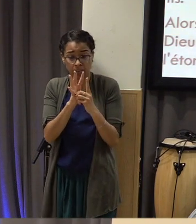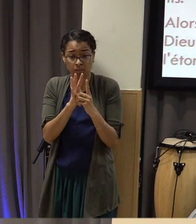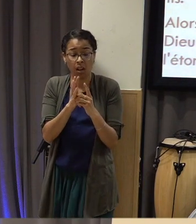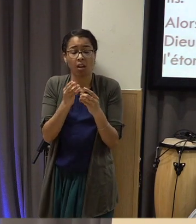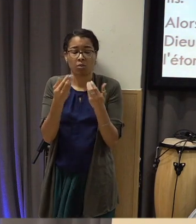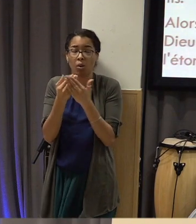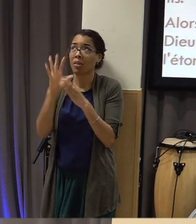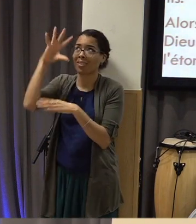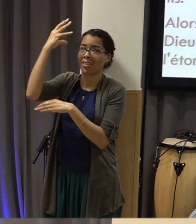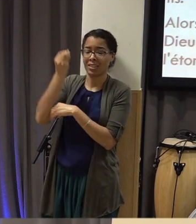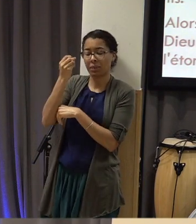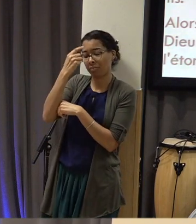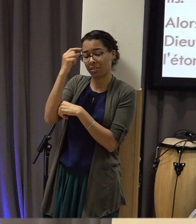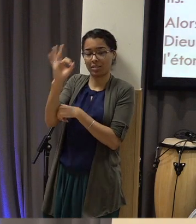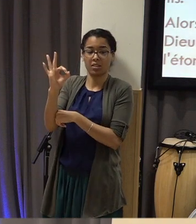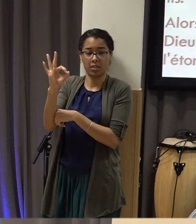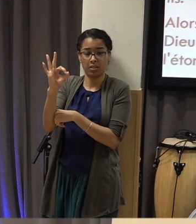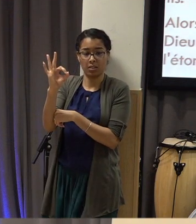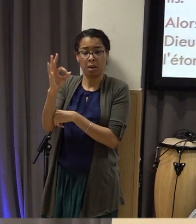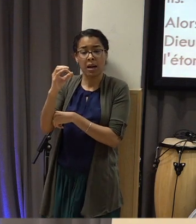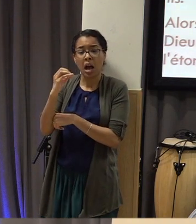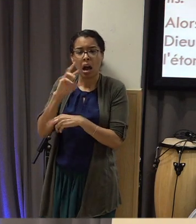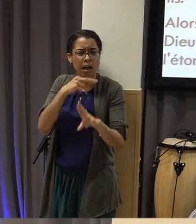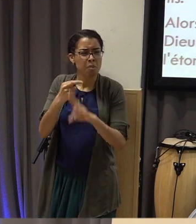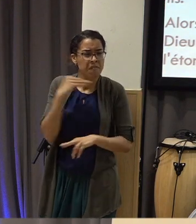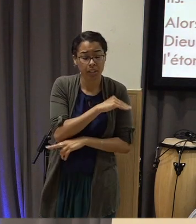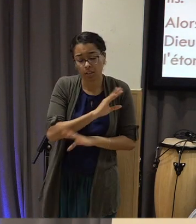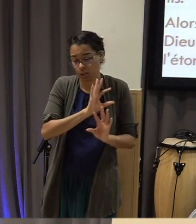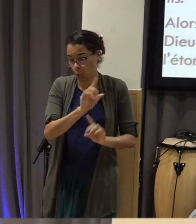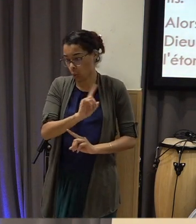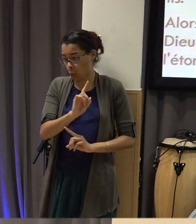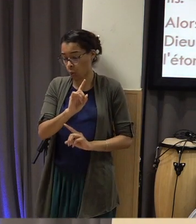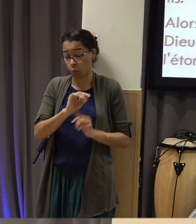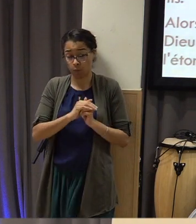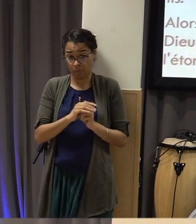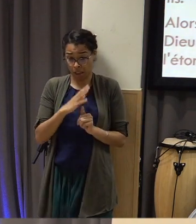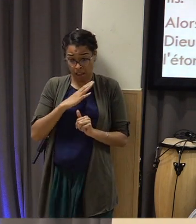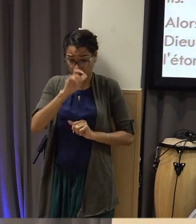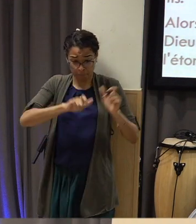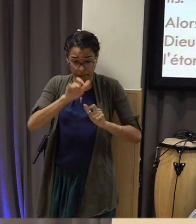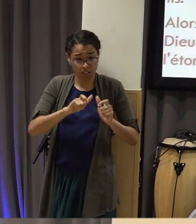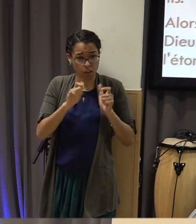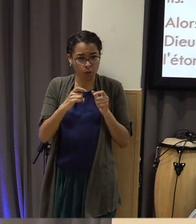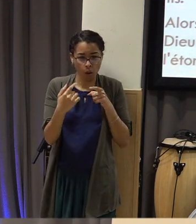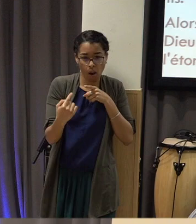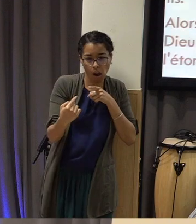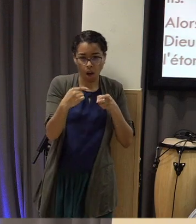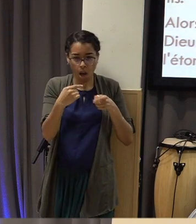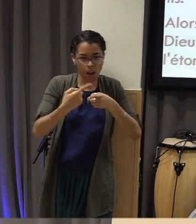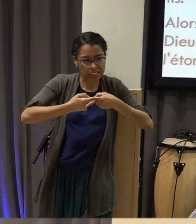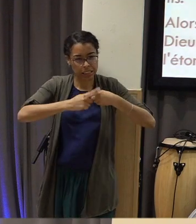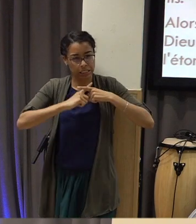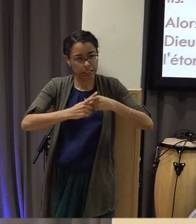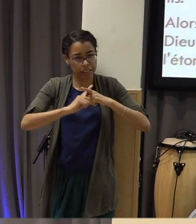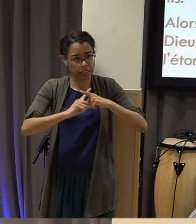répondre. Ne te précipite pas. Parce qu'il y a des gens qui sont là pour nous confondre. Il y a des gens qui sont